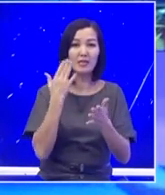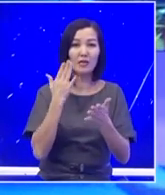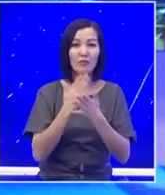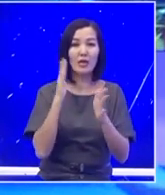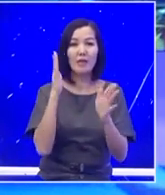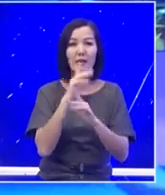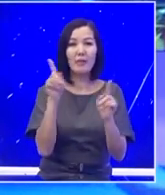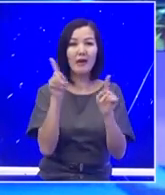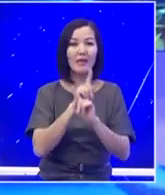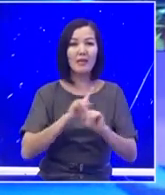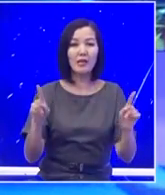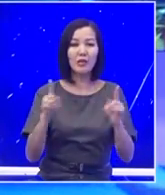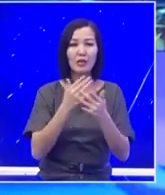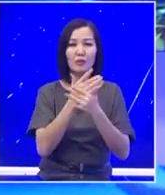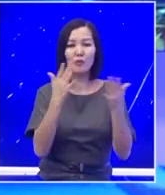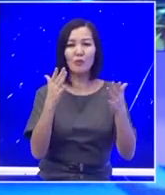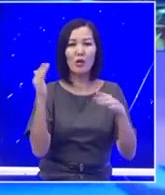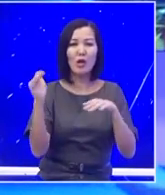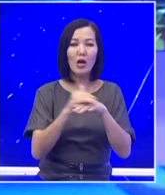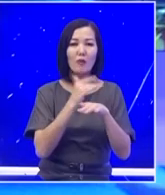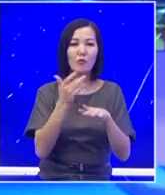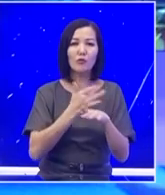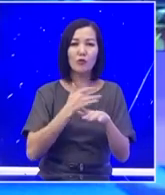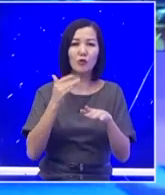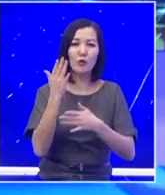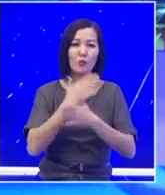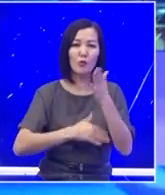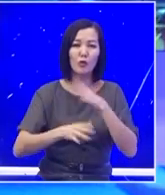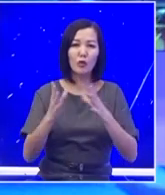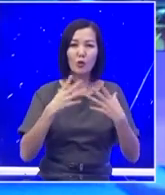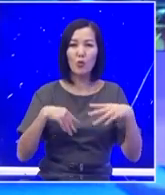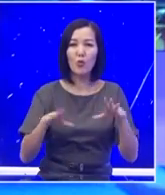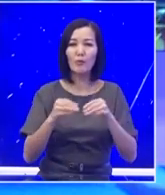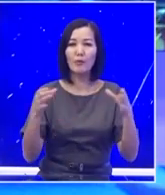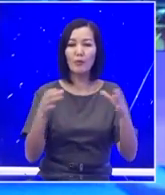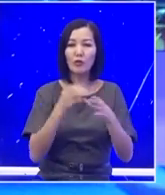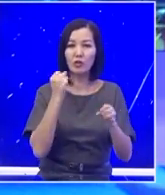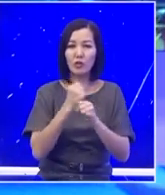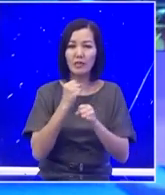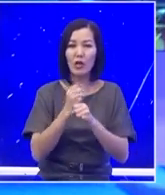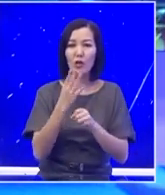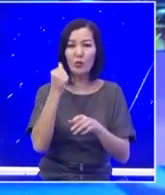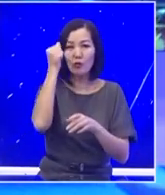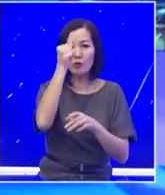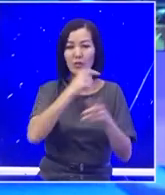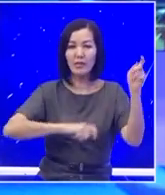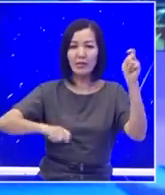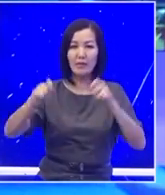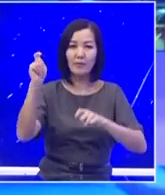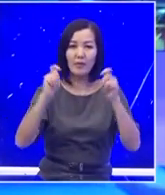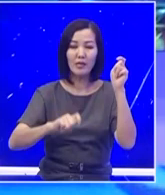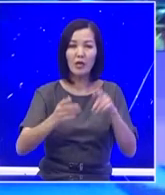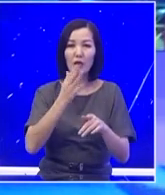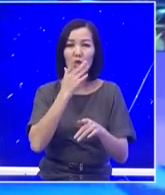Табиғи ерекше бұйымдарды қамқор жүрек мүгедектер қоғамдық бірлестігінің мүшелері жасайды. 4 жылдан бері еліміздің түкпір-түкпірімен шет елдерге